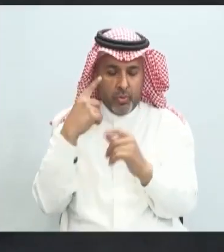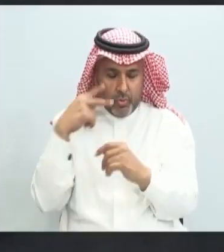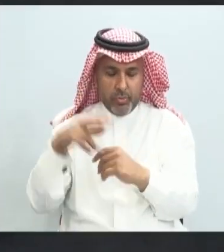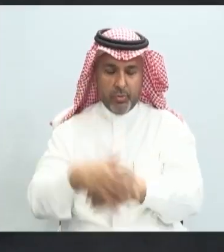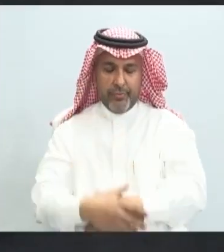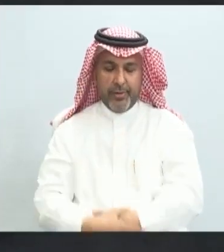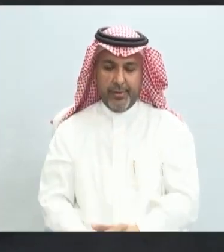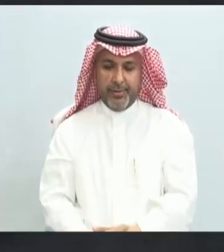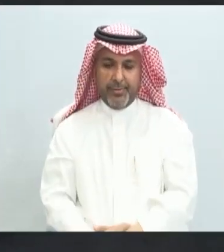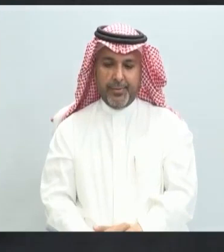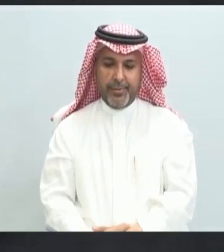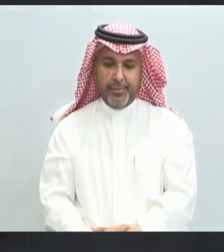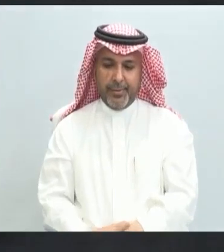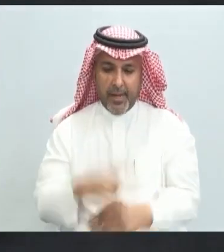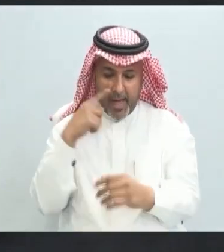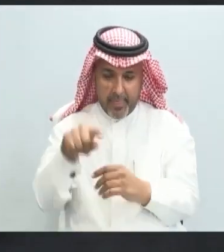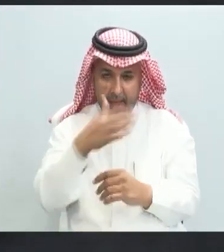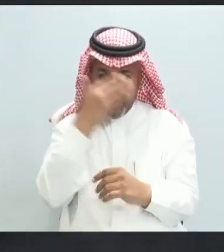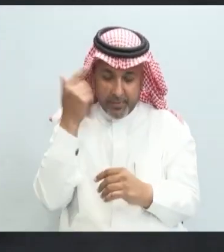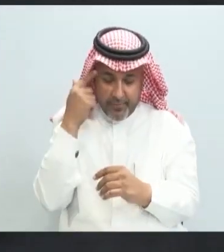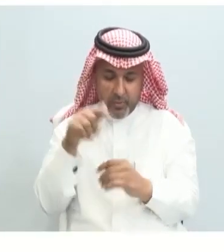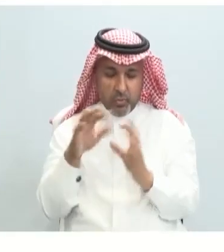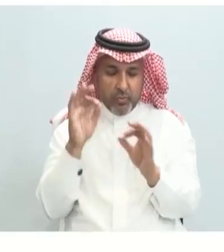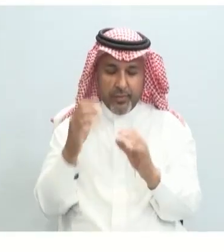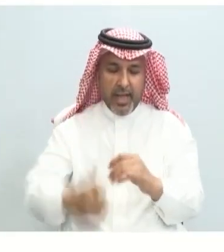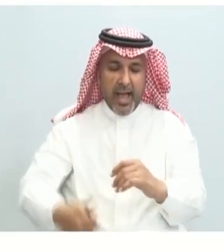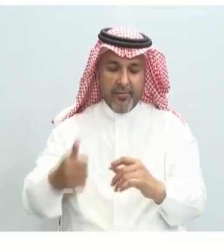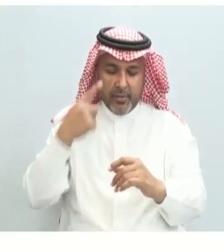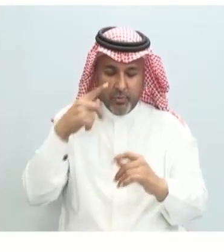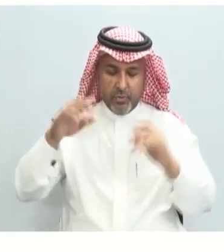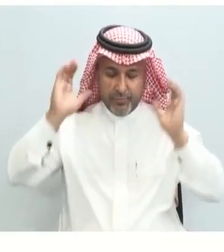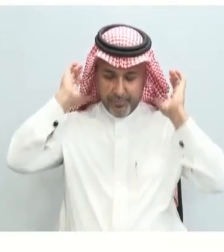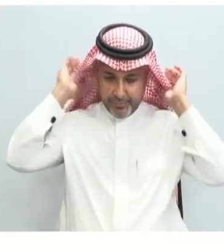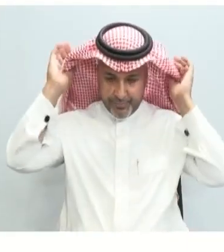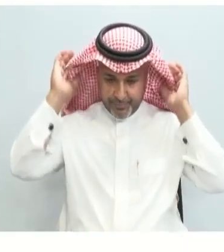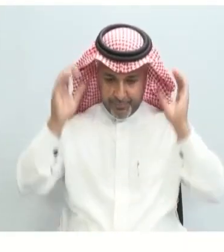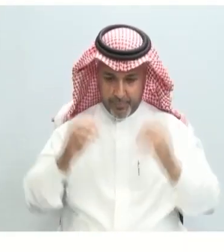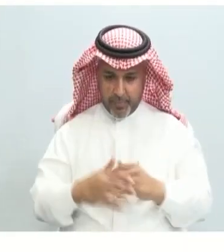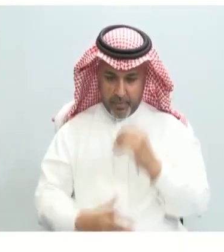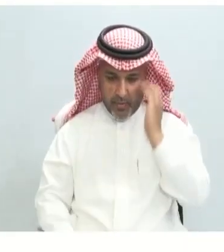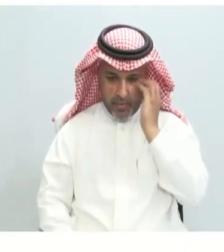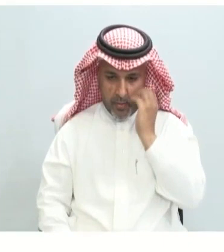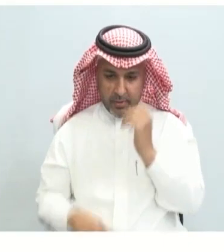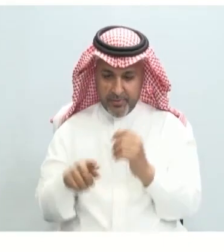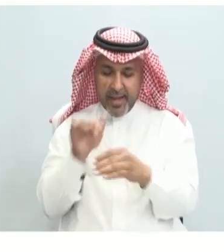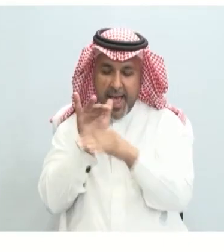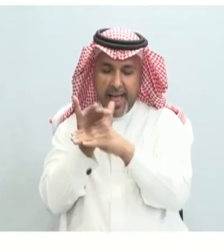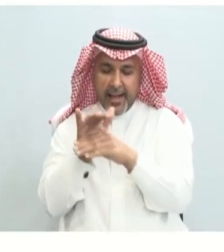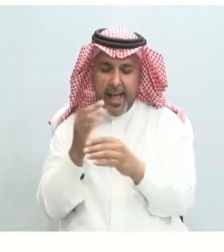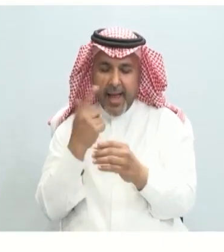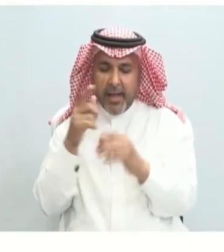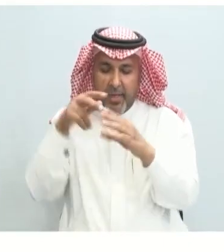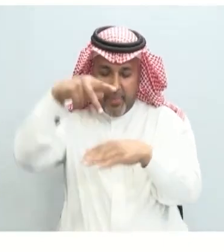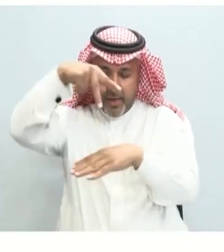نستخدمها ومتى نستخدم قانون الجيوب ومتى نستخدم قانون جيوب التمام خلونا نشوف الان المعطيات في المثلث الاول وان